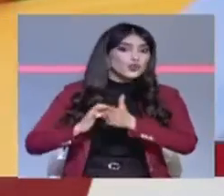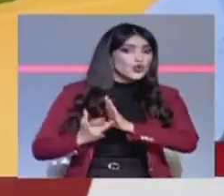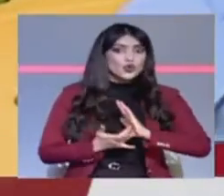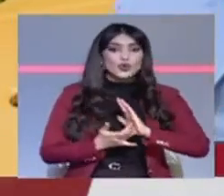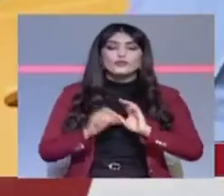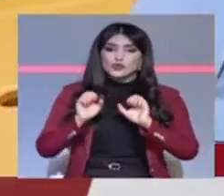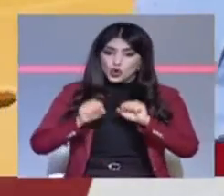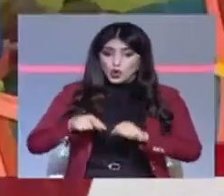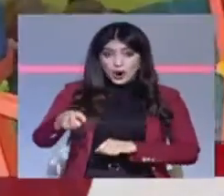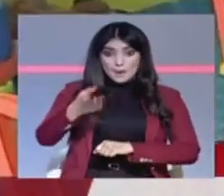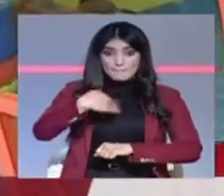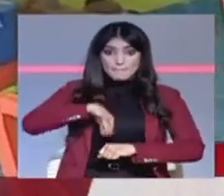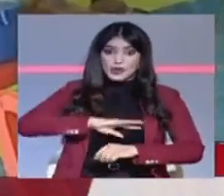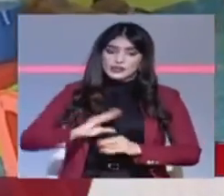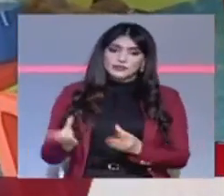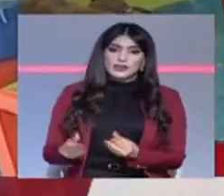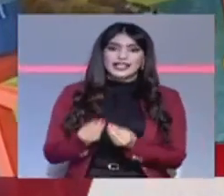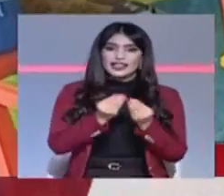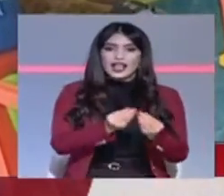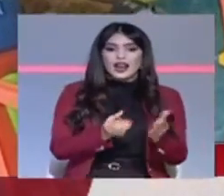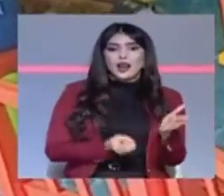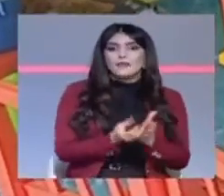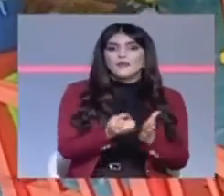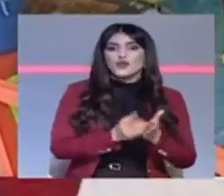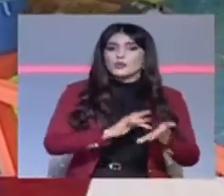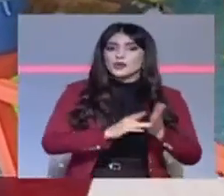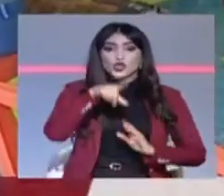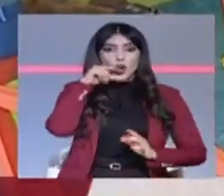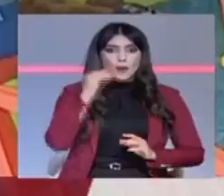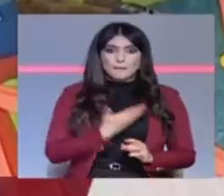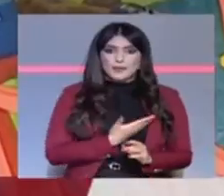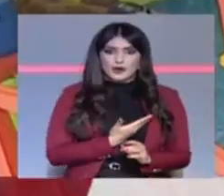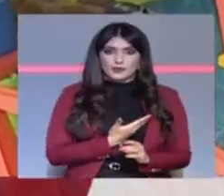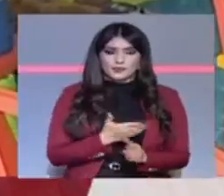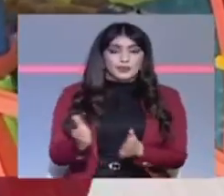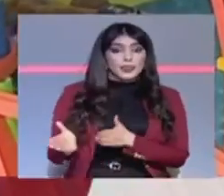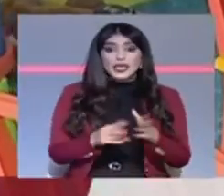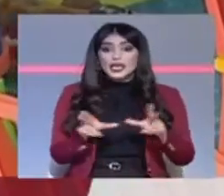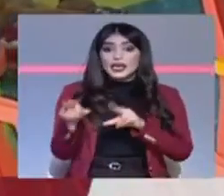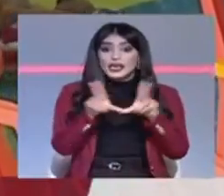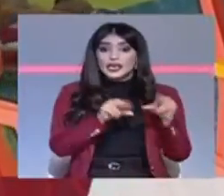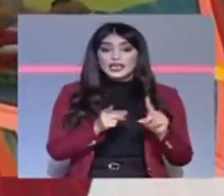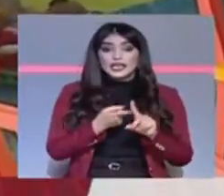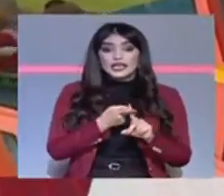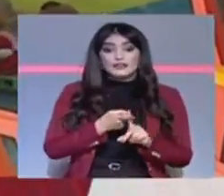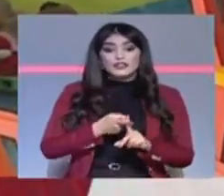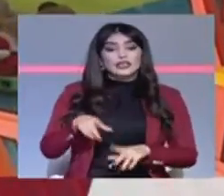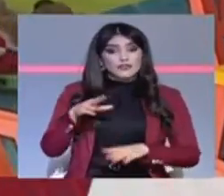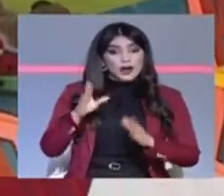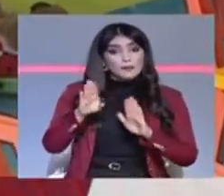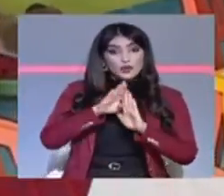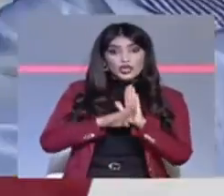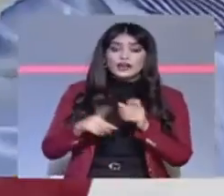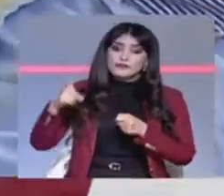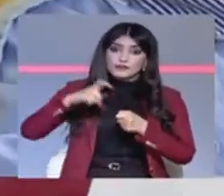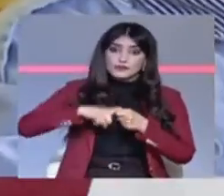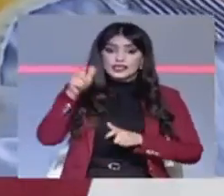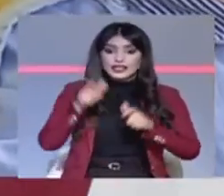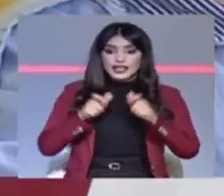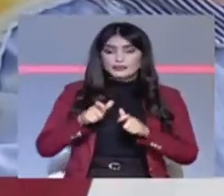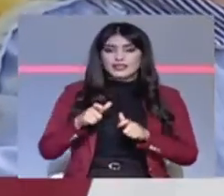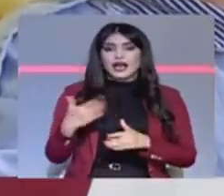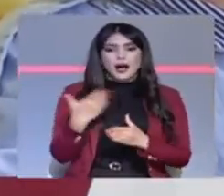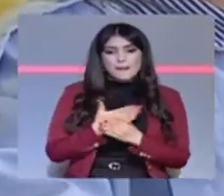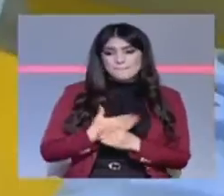سيتولى بدوره نقلها للاولياء كما يستهدف البرنامج التعامل مع من شتى رياض الاطفال حول طريقه التعامل